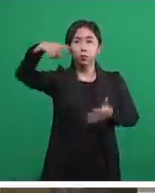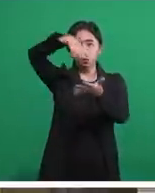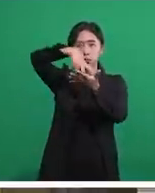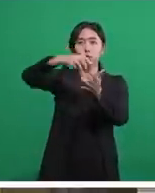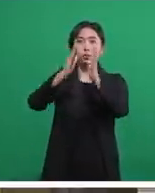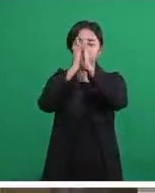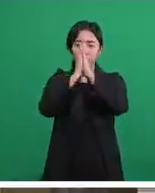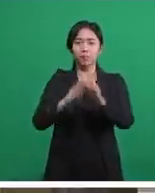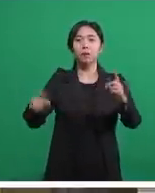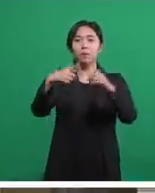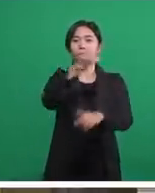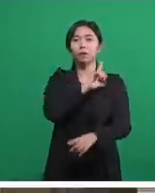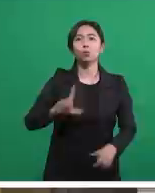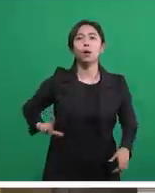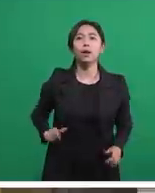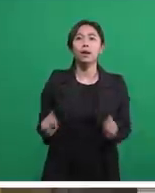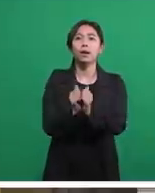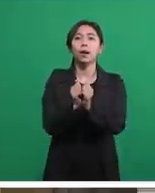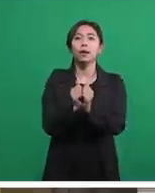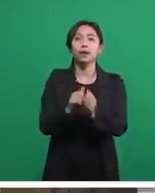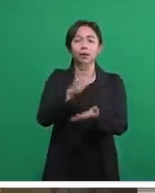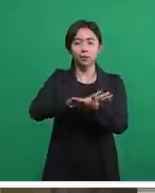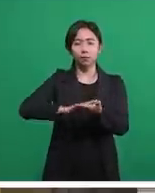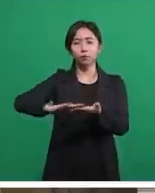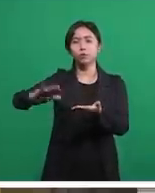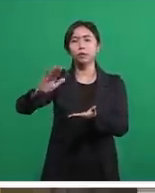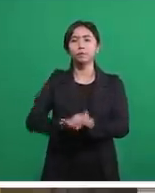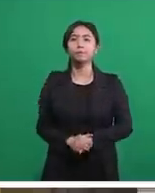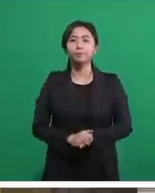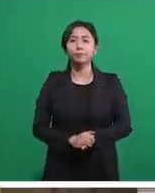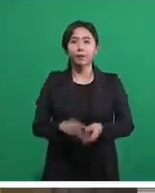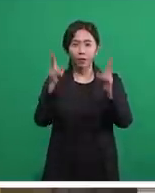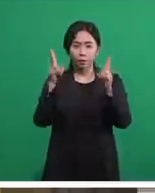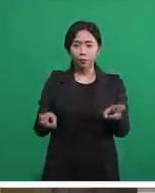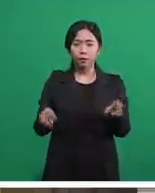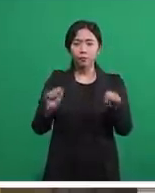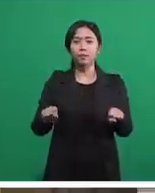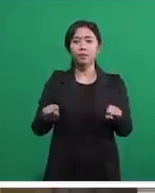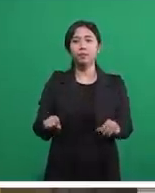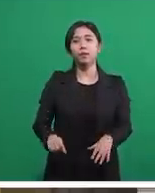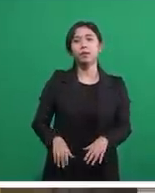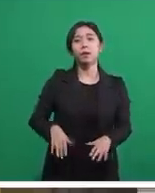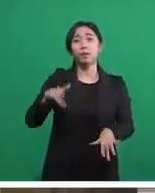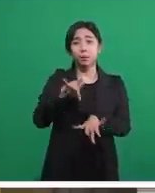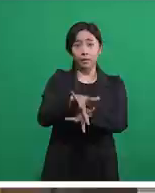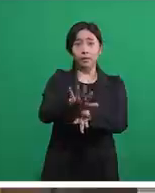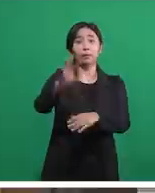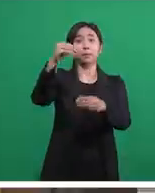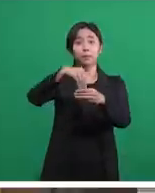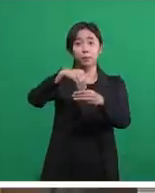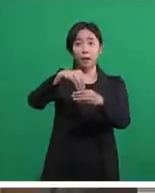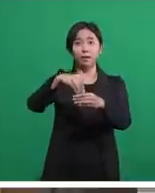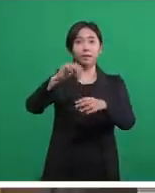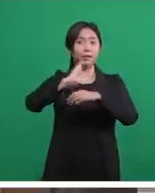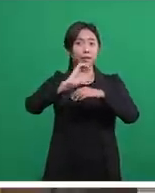Sujudlah menyembah kepada Tuhan dengan berhiaskan kekudusan. Umat dapat mengirimkan persembahan ke